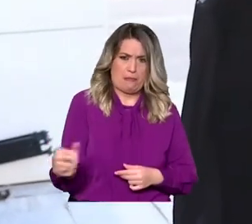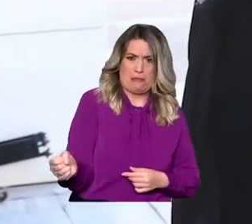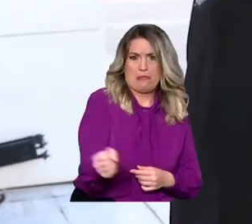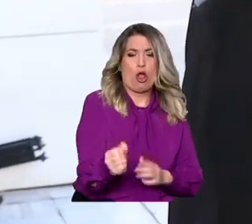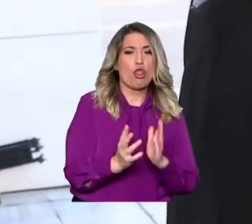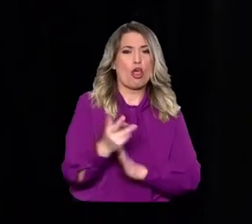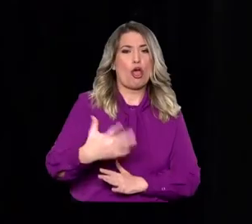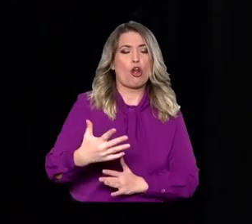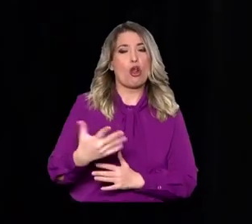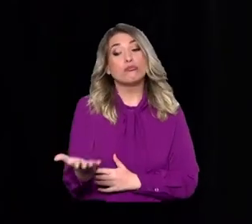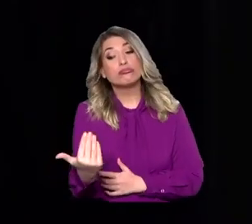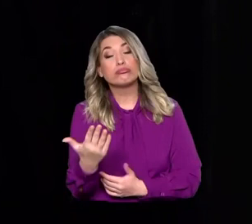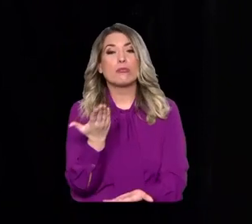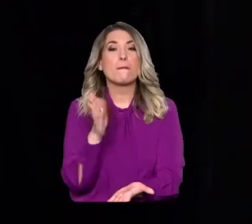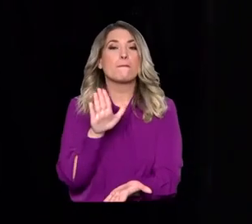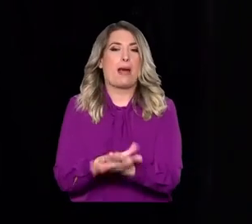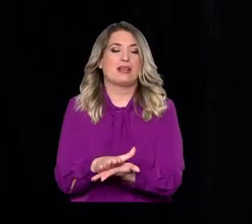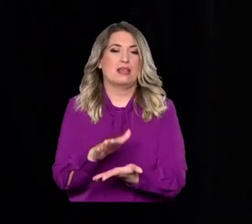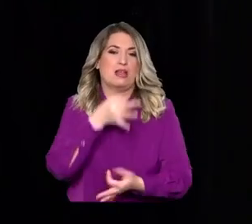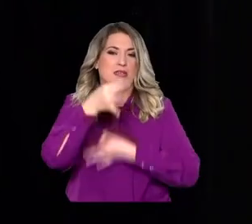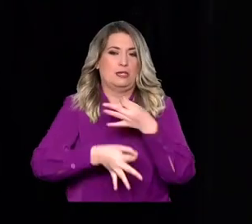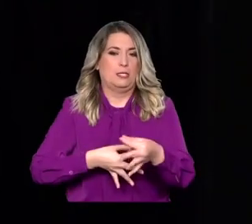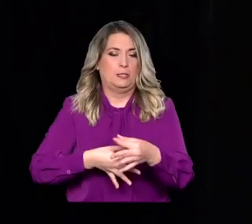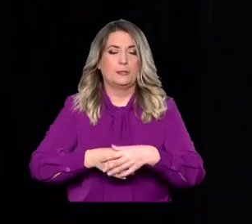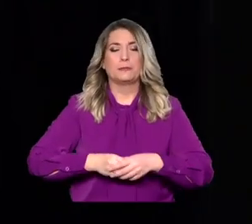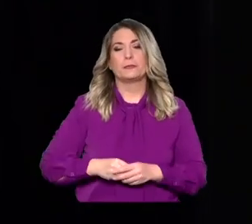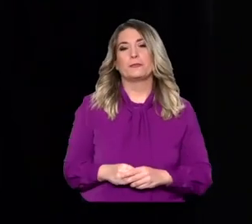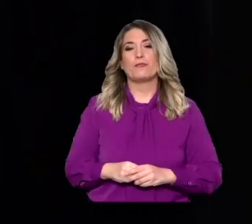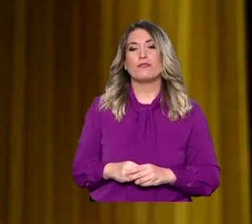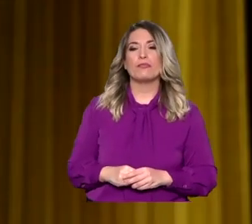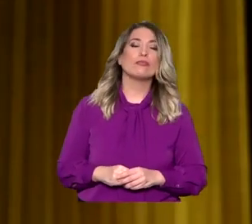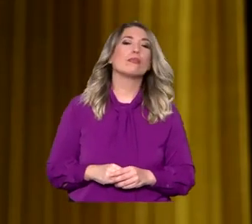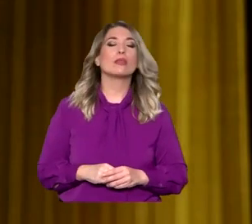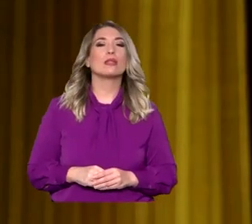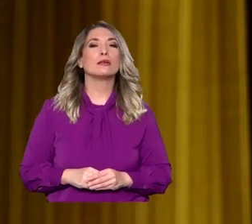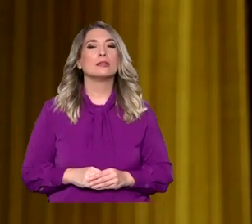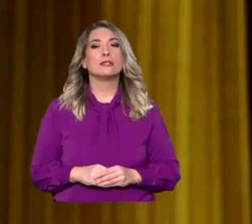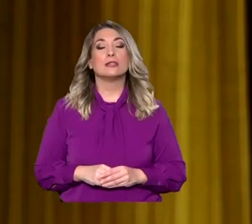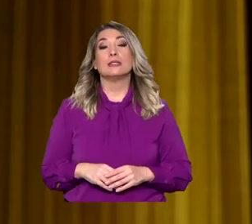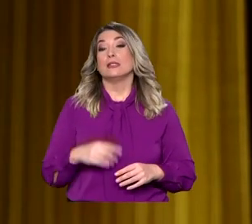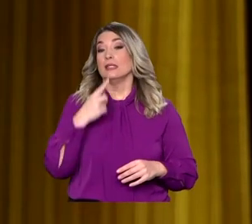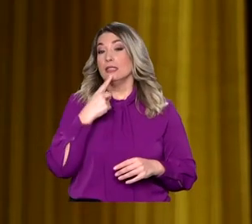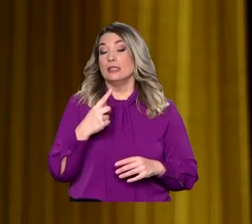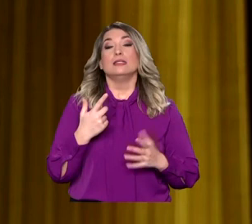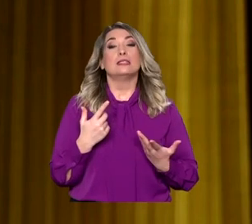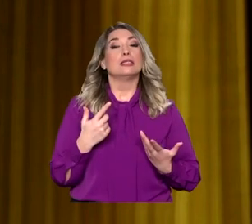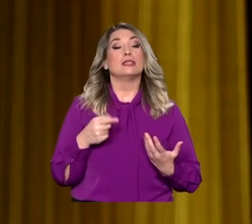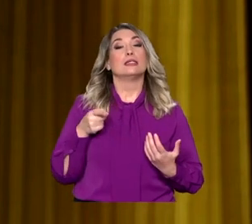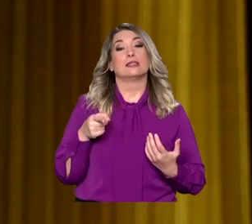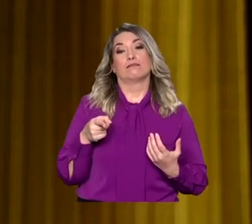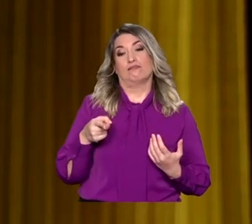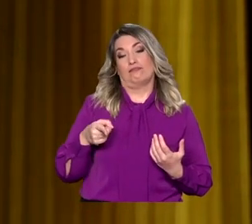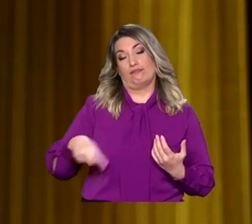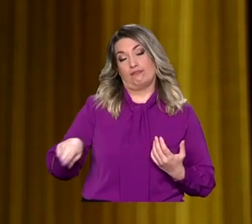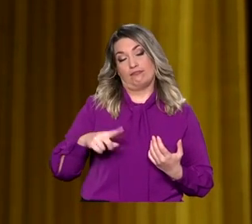παράνομο την ίδια ώρα η συνήγορος της μικρής 12χρονης αποκάλυψε πως υπεράσπιση των δικαιωμάτων της μικρής είχει μπει ομάδα τριών δικηγόρων